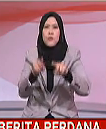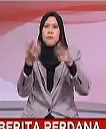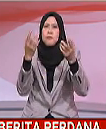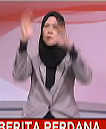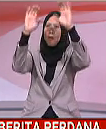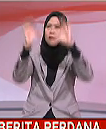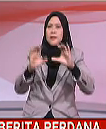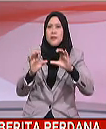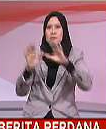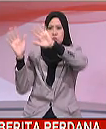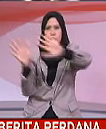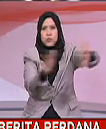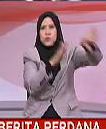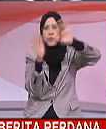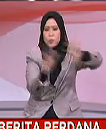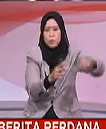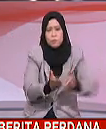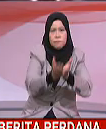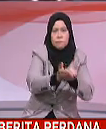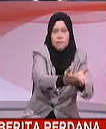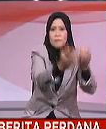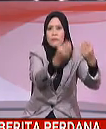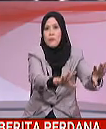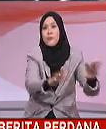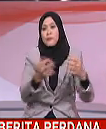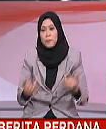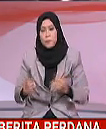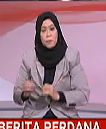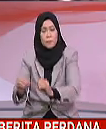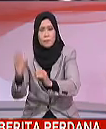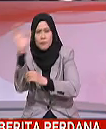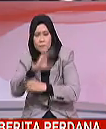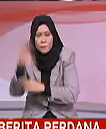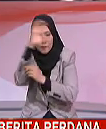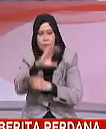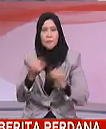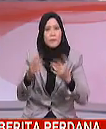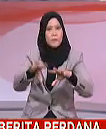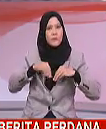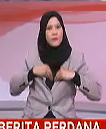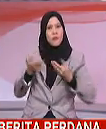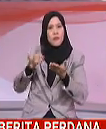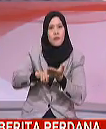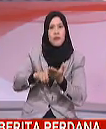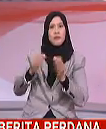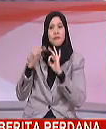akibat perubahan angin monsun. Operasi mencari dan menyelamat digerakkan sebaik menerima laporan daripada keluarga